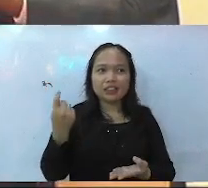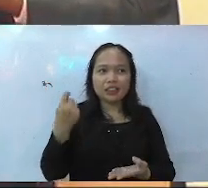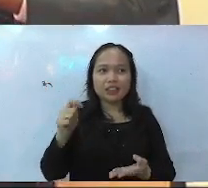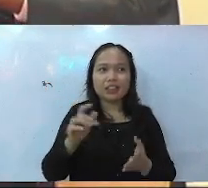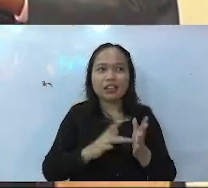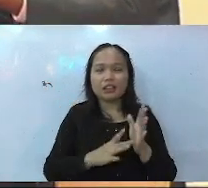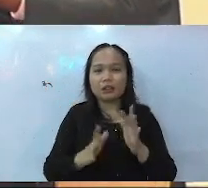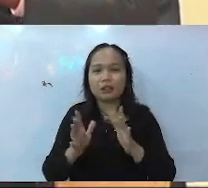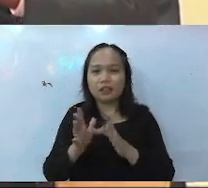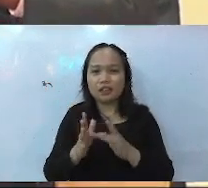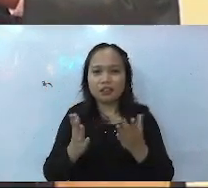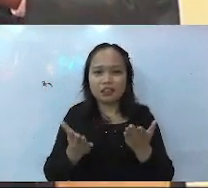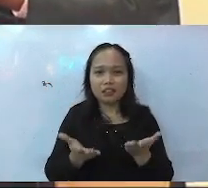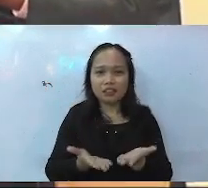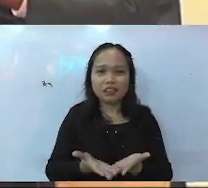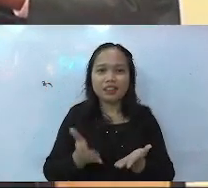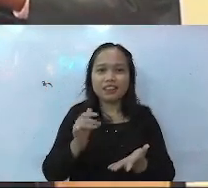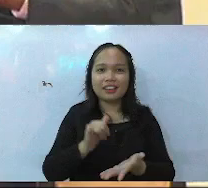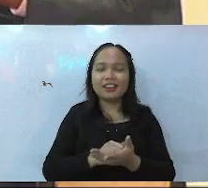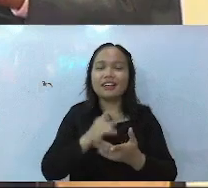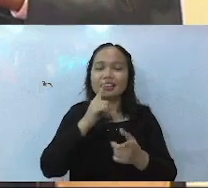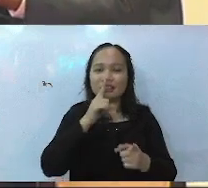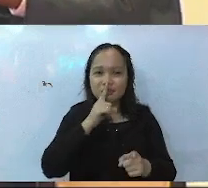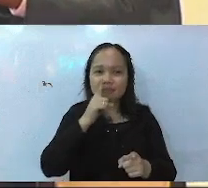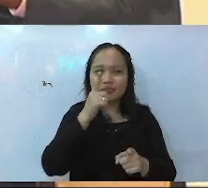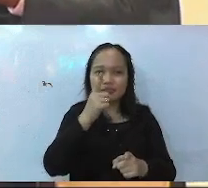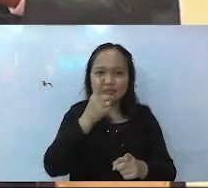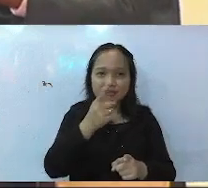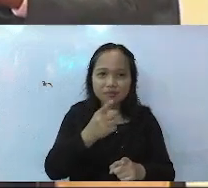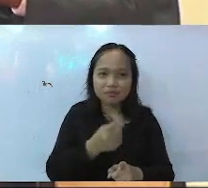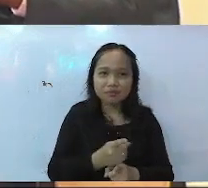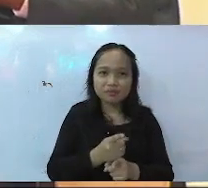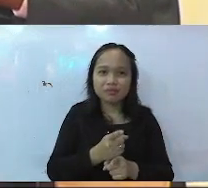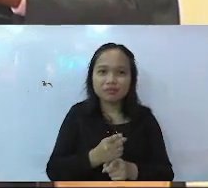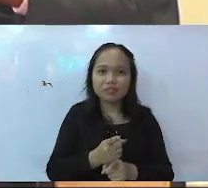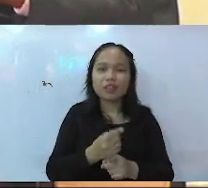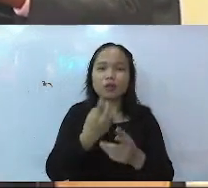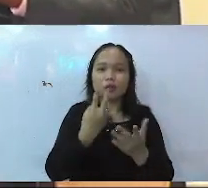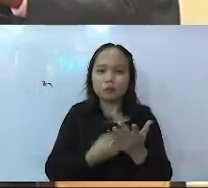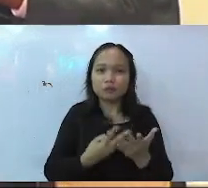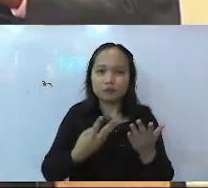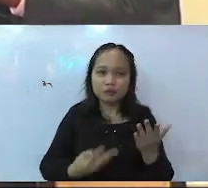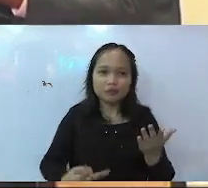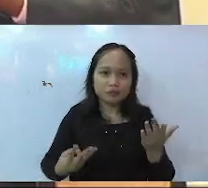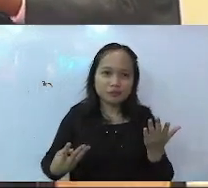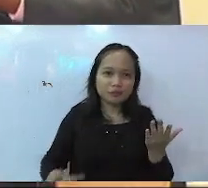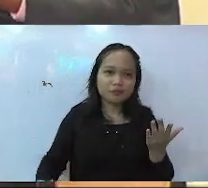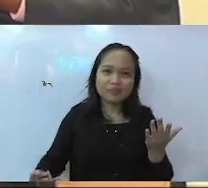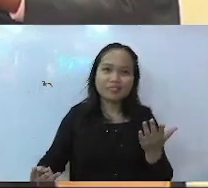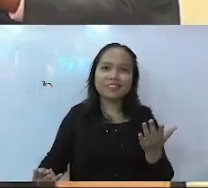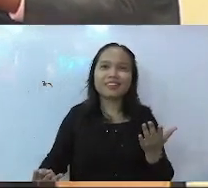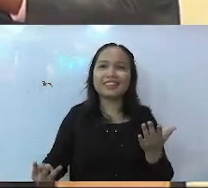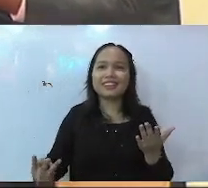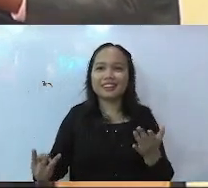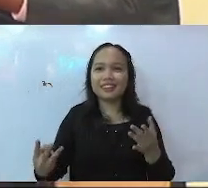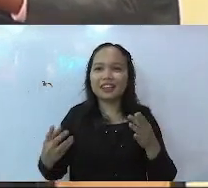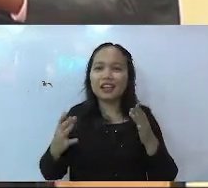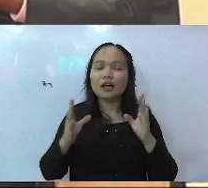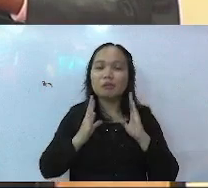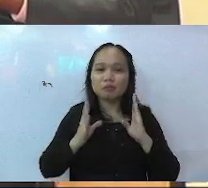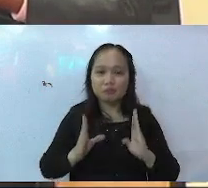hirap ng tunay na malasa bihis na